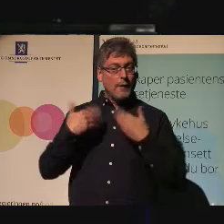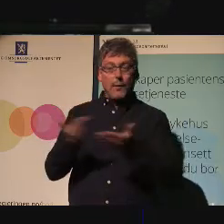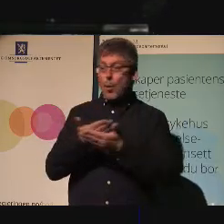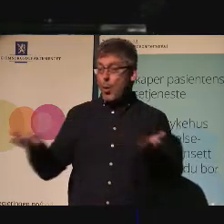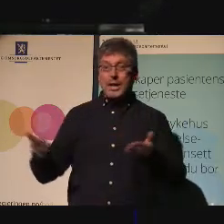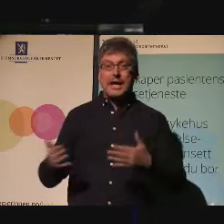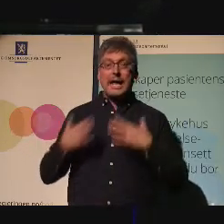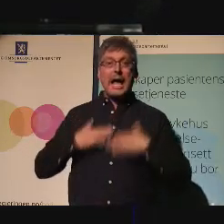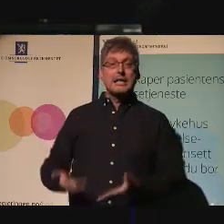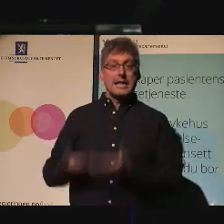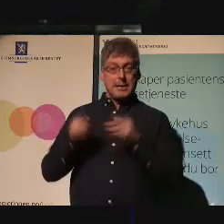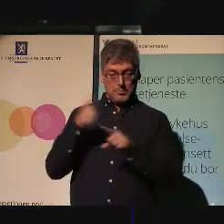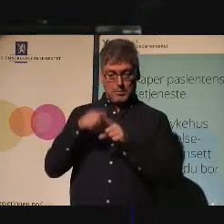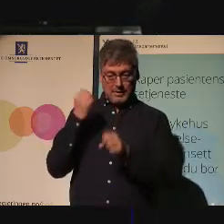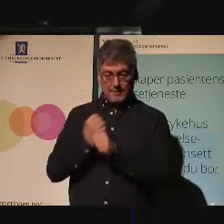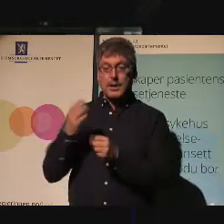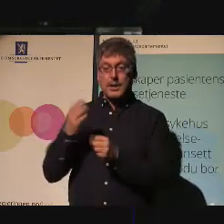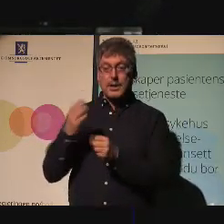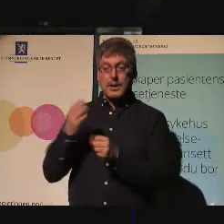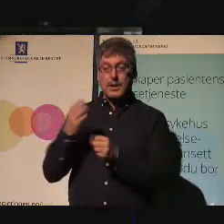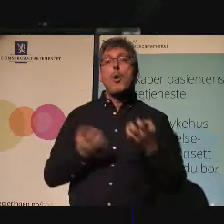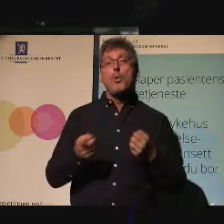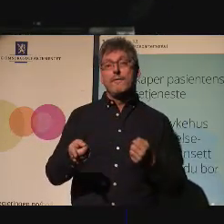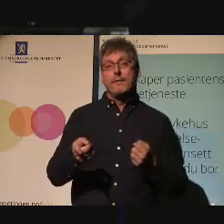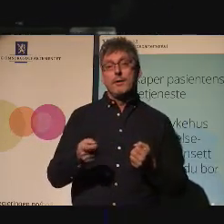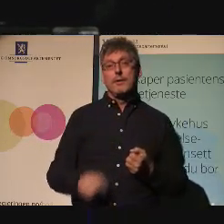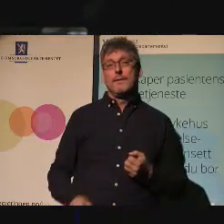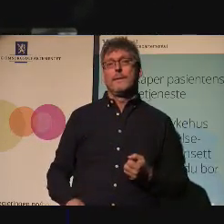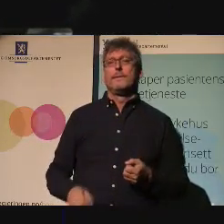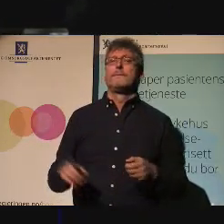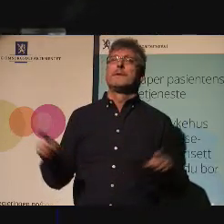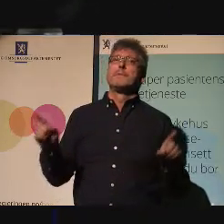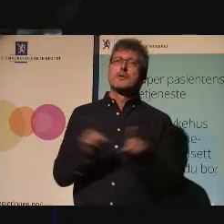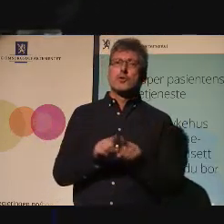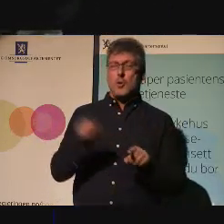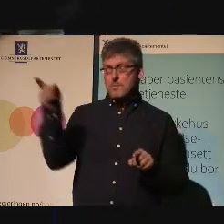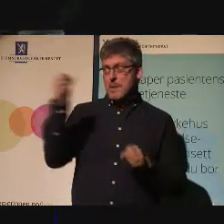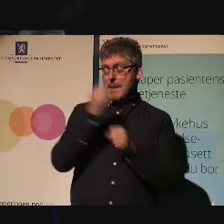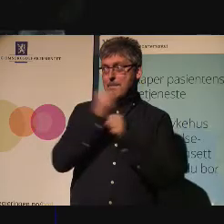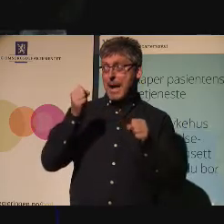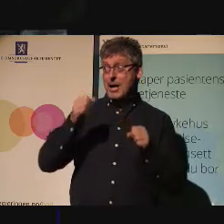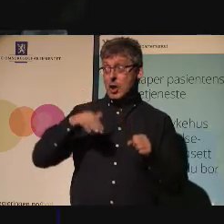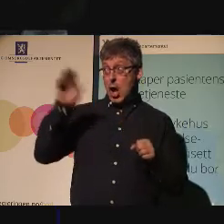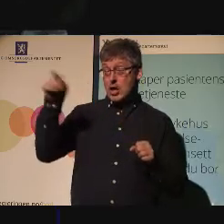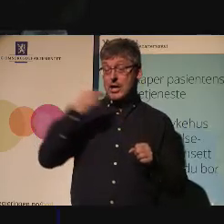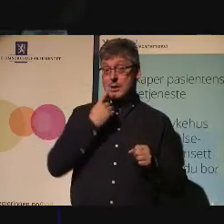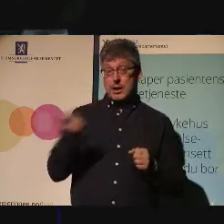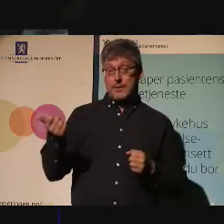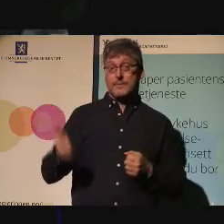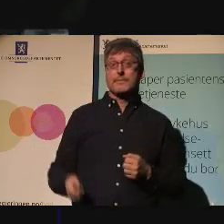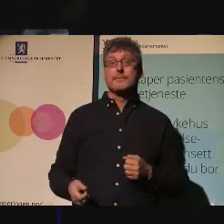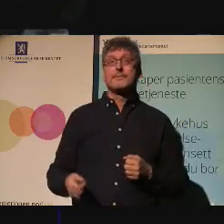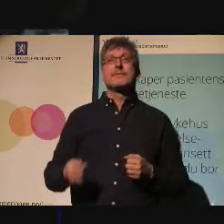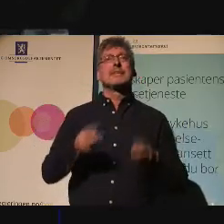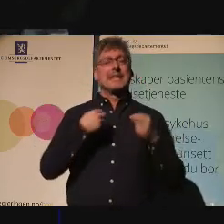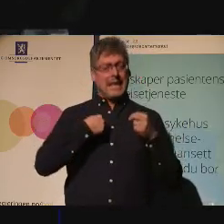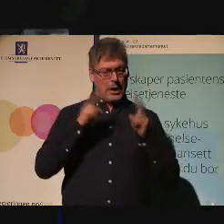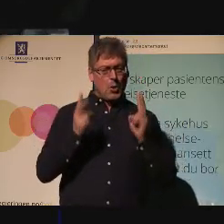som de har behov for. Og det er jo som Bent Høie sier, at jeg har også